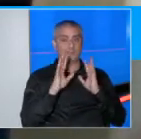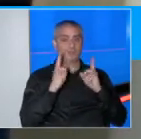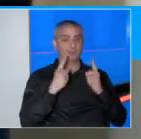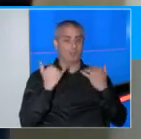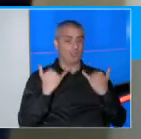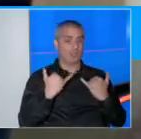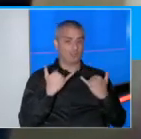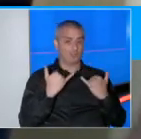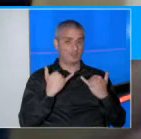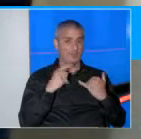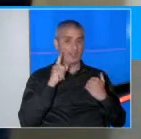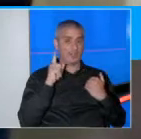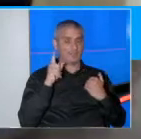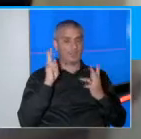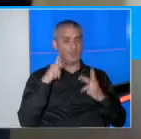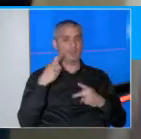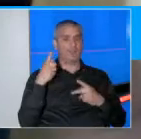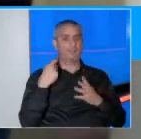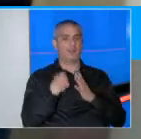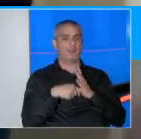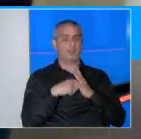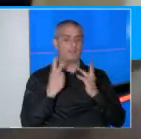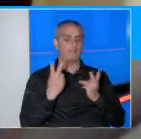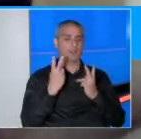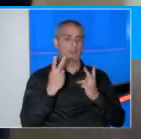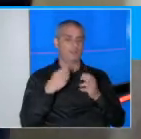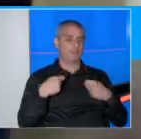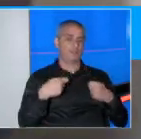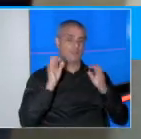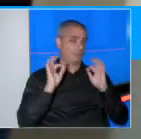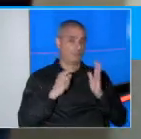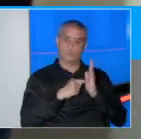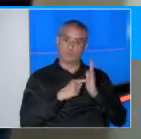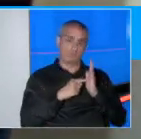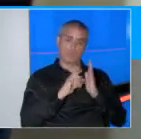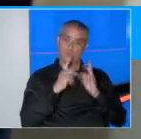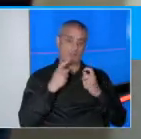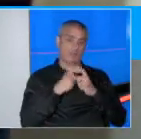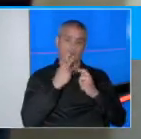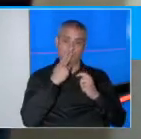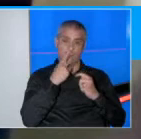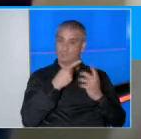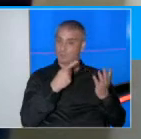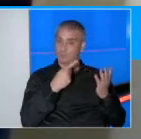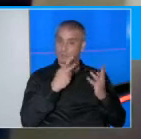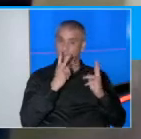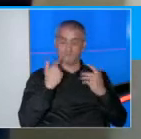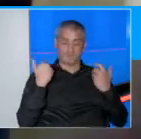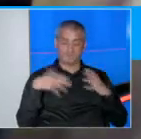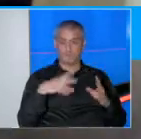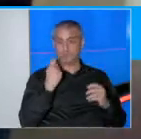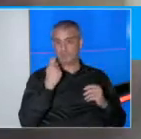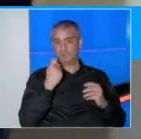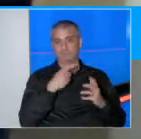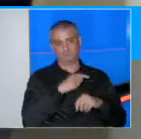שקורה כרגע זה שהם יכולים לרכוש את זה בקלות בפיצוציות, כי כל חברות הטבק והפיצוציות הפסידו